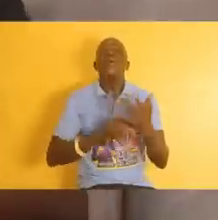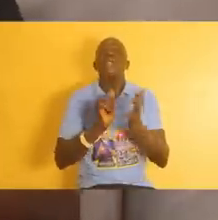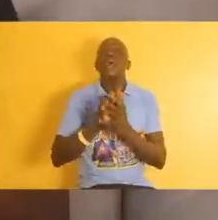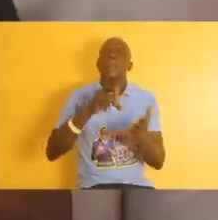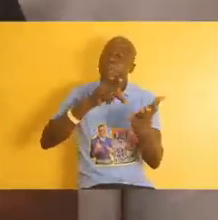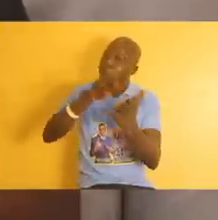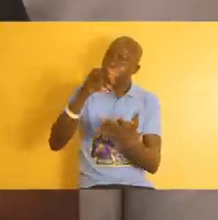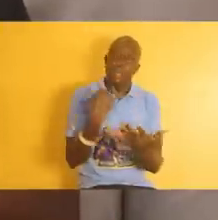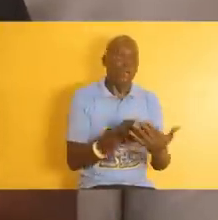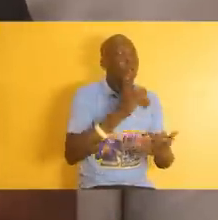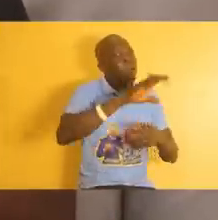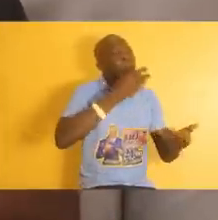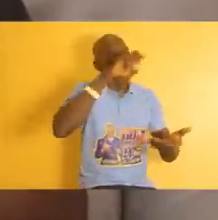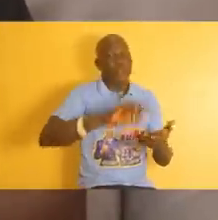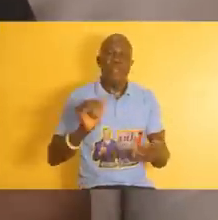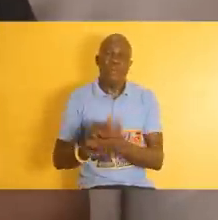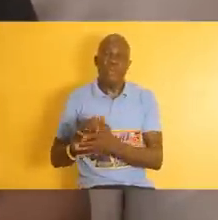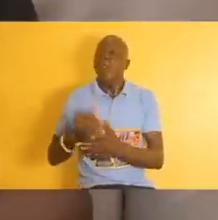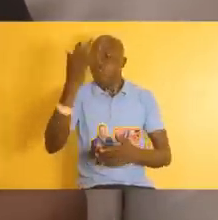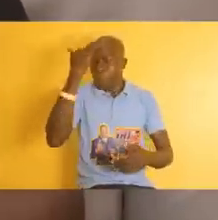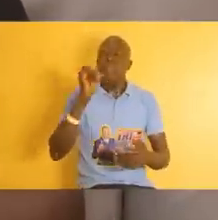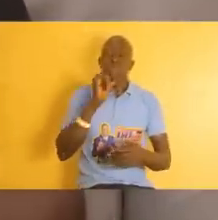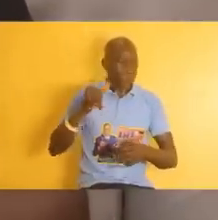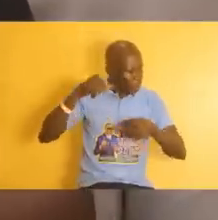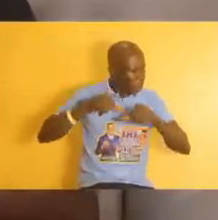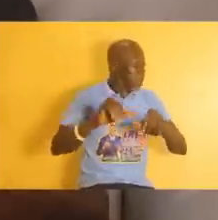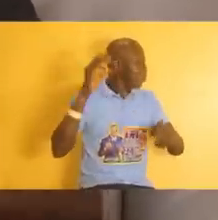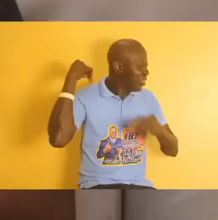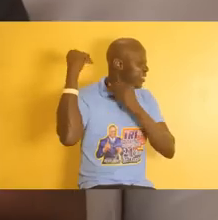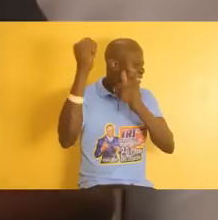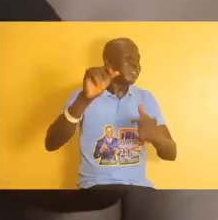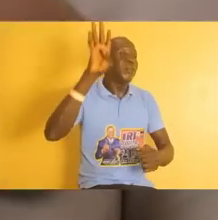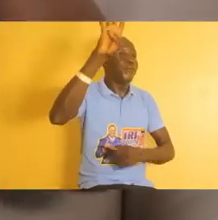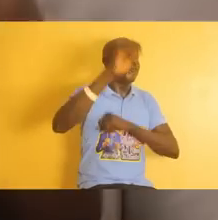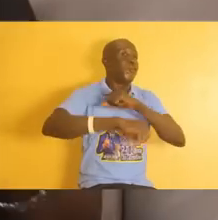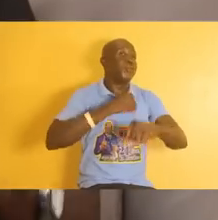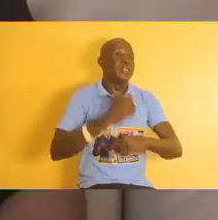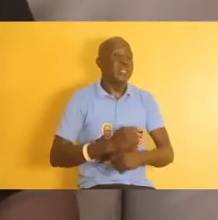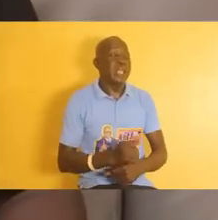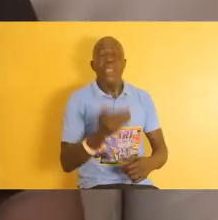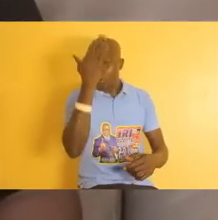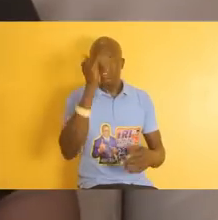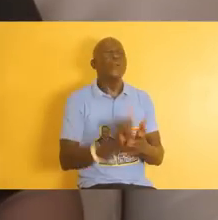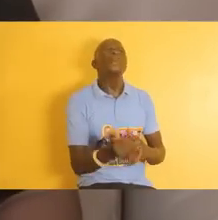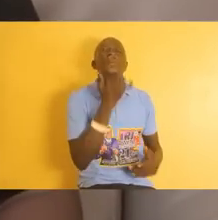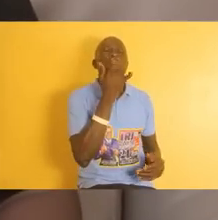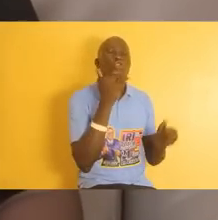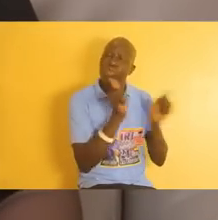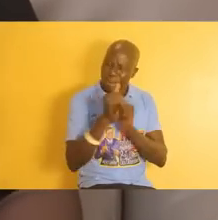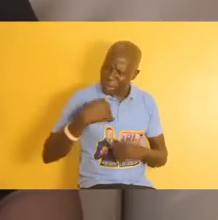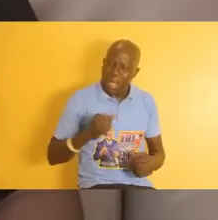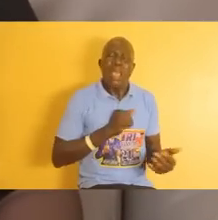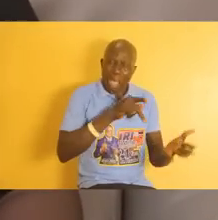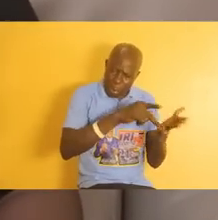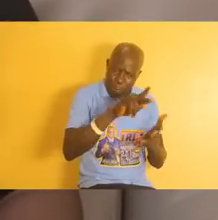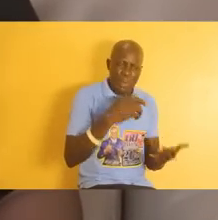Oh my God. Oh my God. Oh my God. Oh my God. Oh my God. Oh my God. Oh my God. Oh my God. Oh my God. Oh my God. Oh my God. Oh my God. Oh my God. Oh my God. Oh my God. Oh my God. Oh my God. Oh my God. Oh my God. Oh my God.